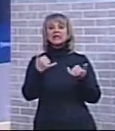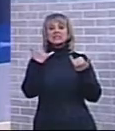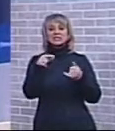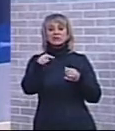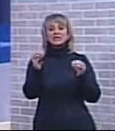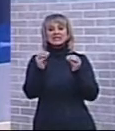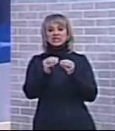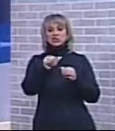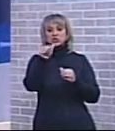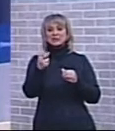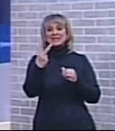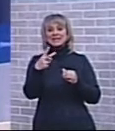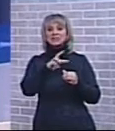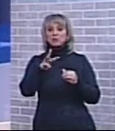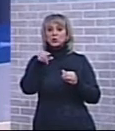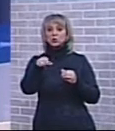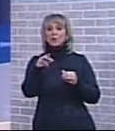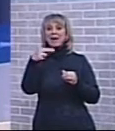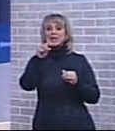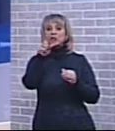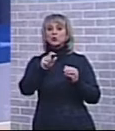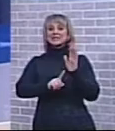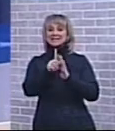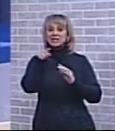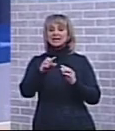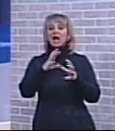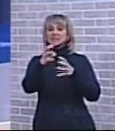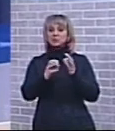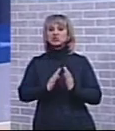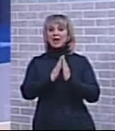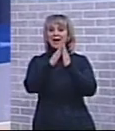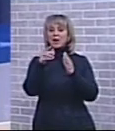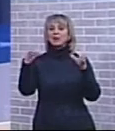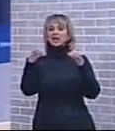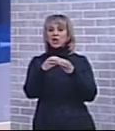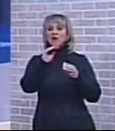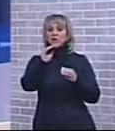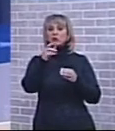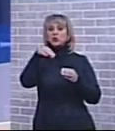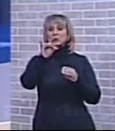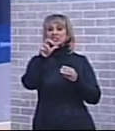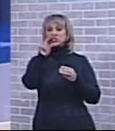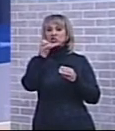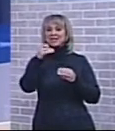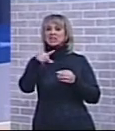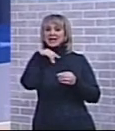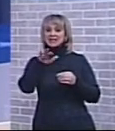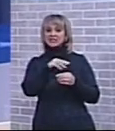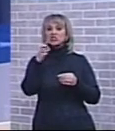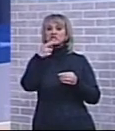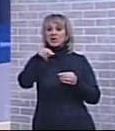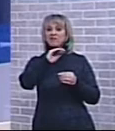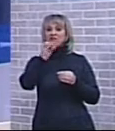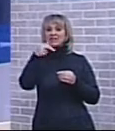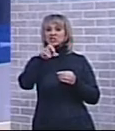Сегодня в 10 часов 13 минут с Байконура стартовал космический корабль с экипажем Федор Юрчихин, Россия, и Джек